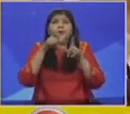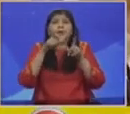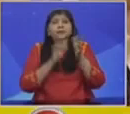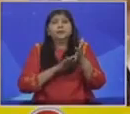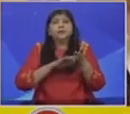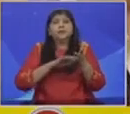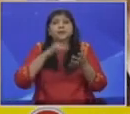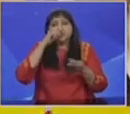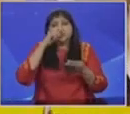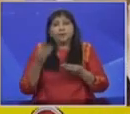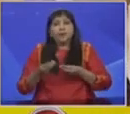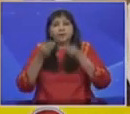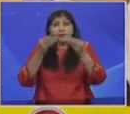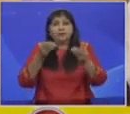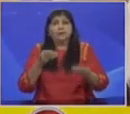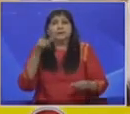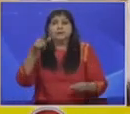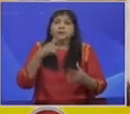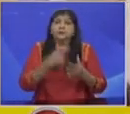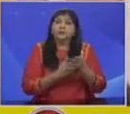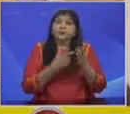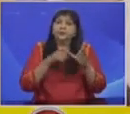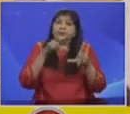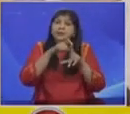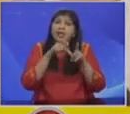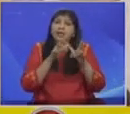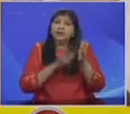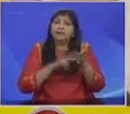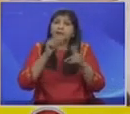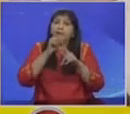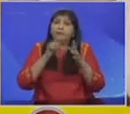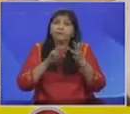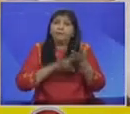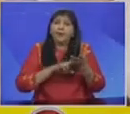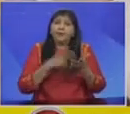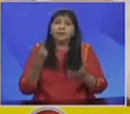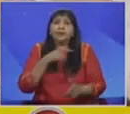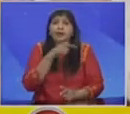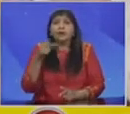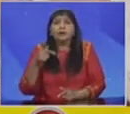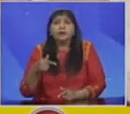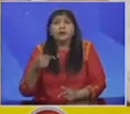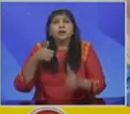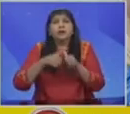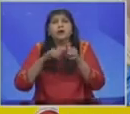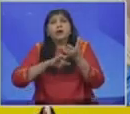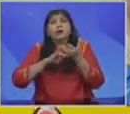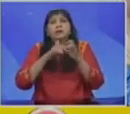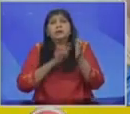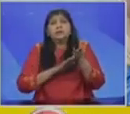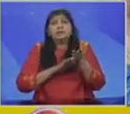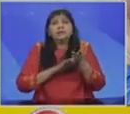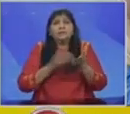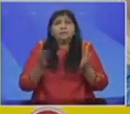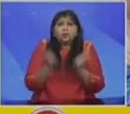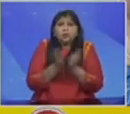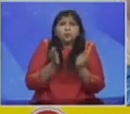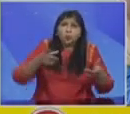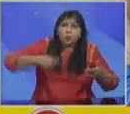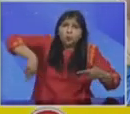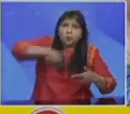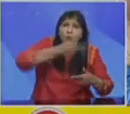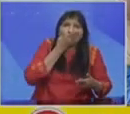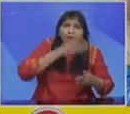है। श्री जादव पायेंग वो शख्स हैं जिन्होंने असम में मजुली आइलैंड में